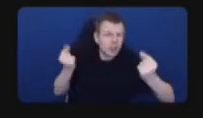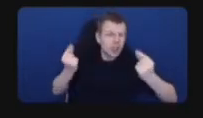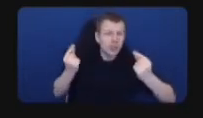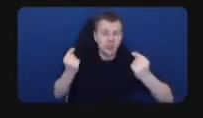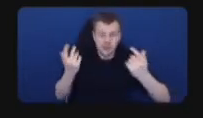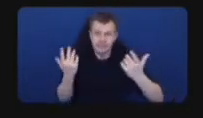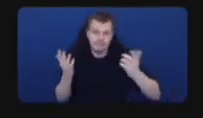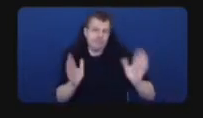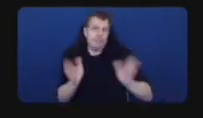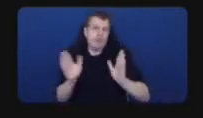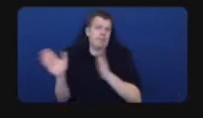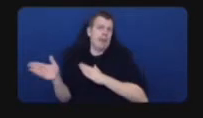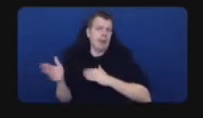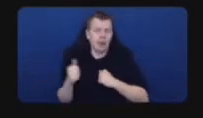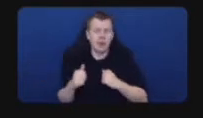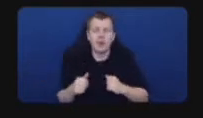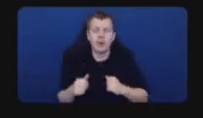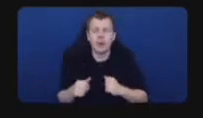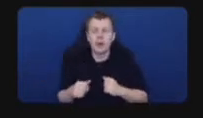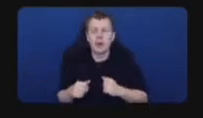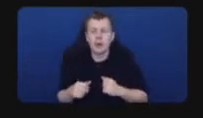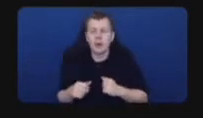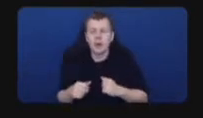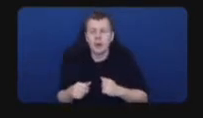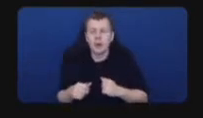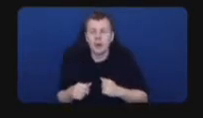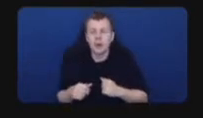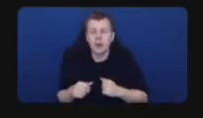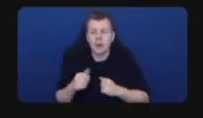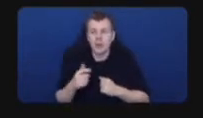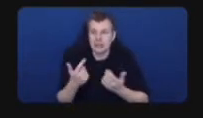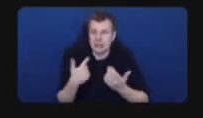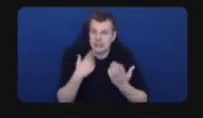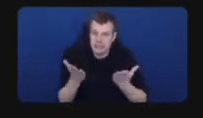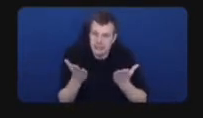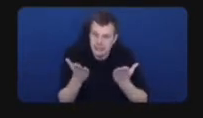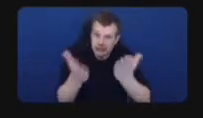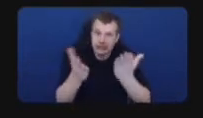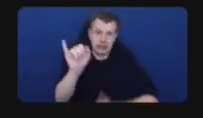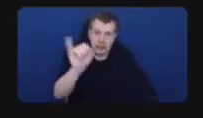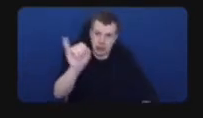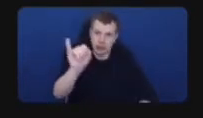我们可以给大家提供链接你们可以去那个网站去看。